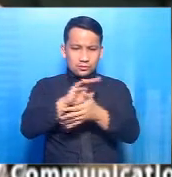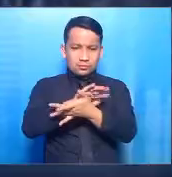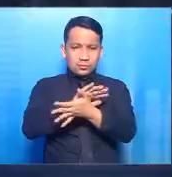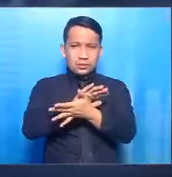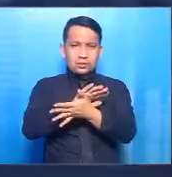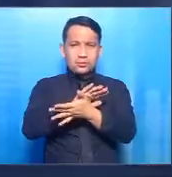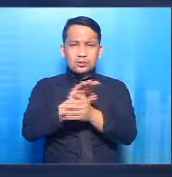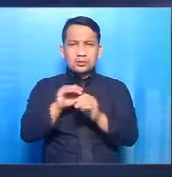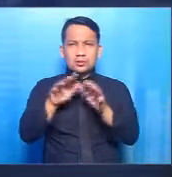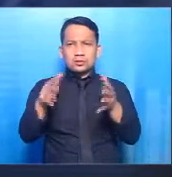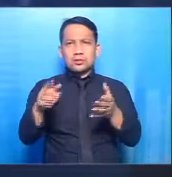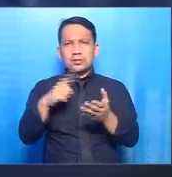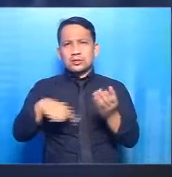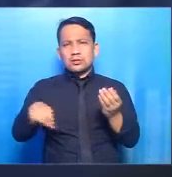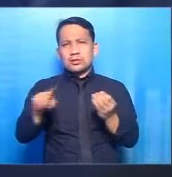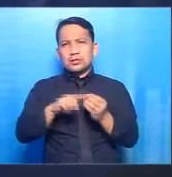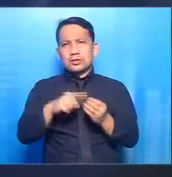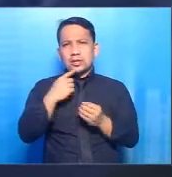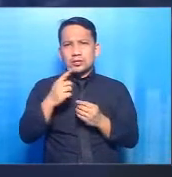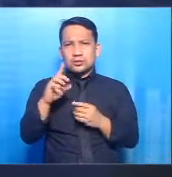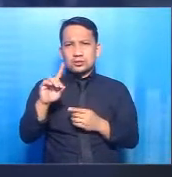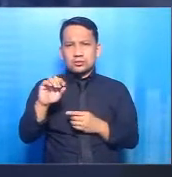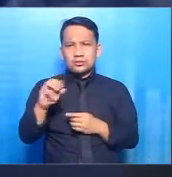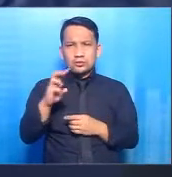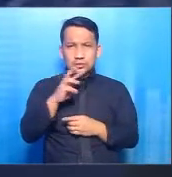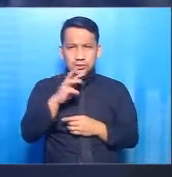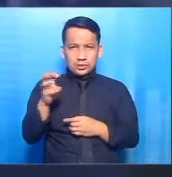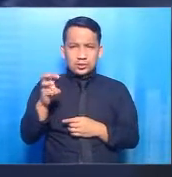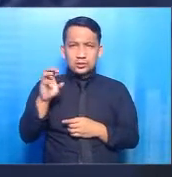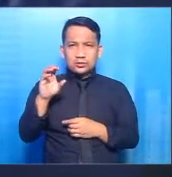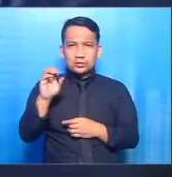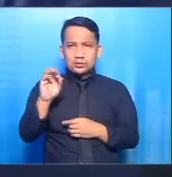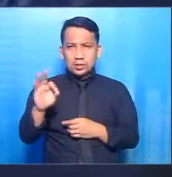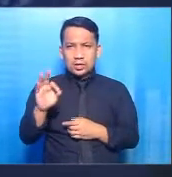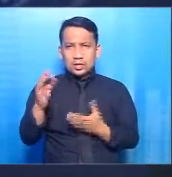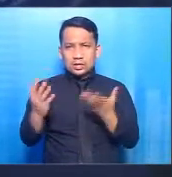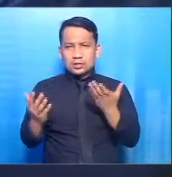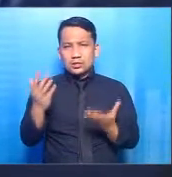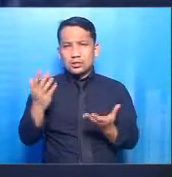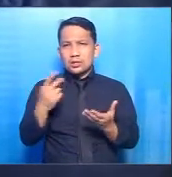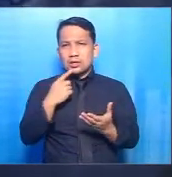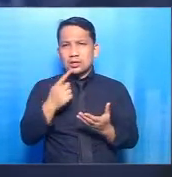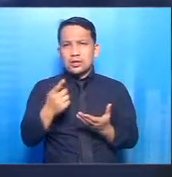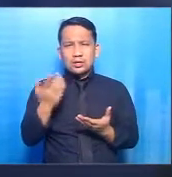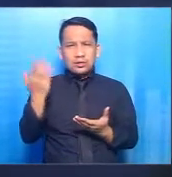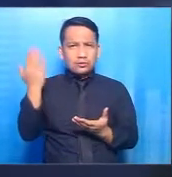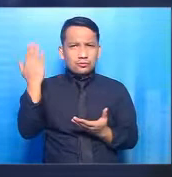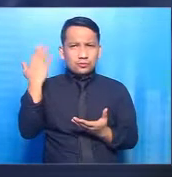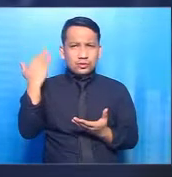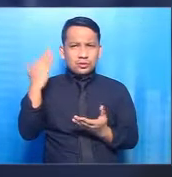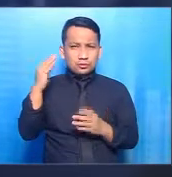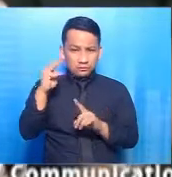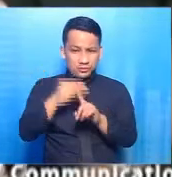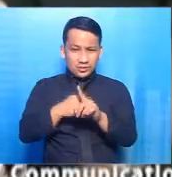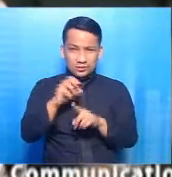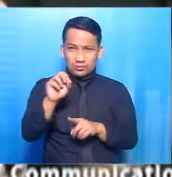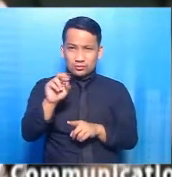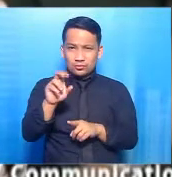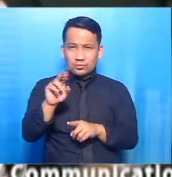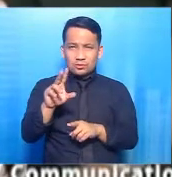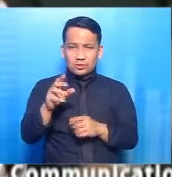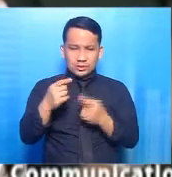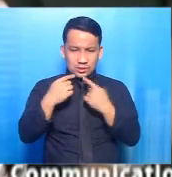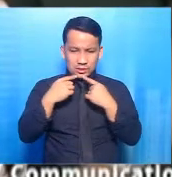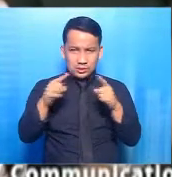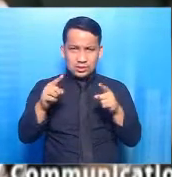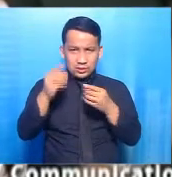COVID-19. Sa tala ng Department of Health, nasa 609 na pala ang COVID-19 cases noong araw na iyon. Kaya ang